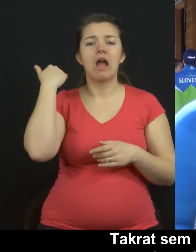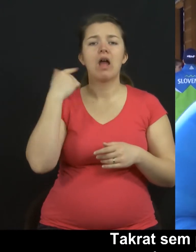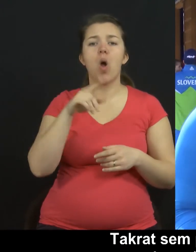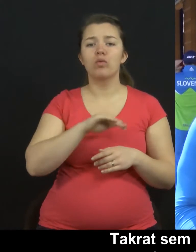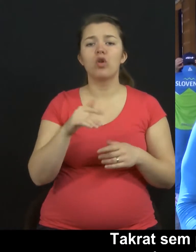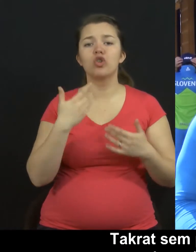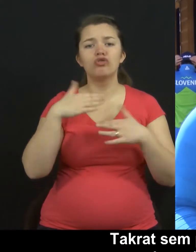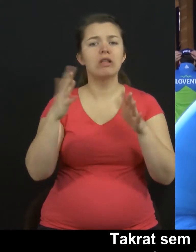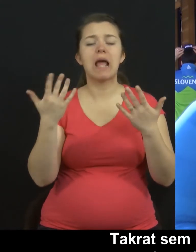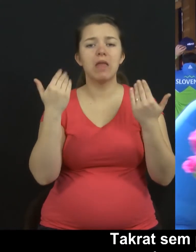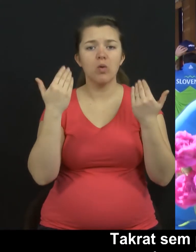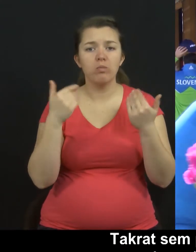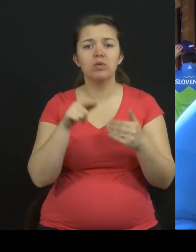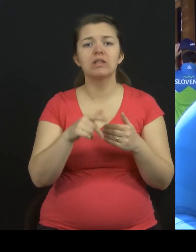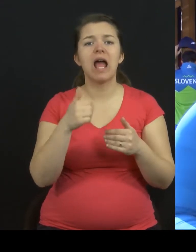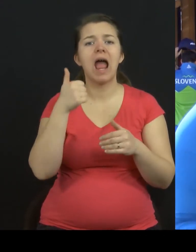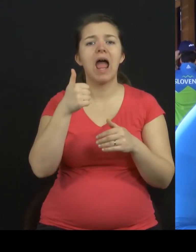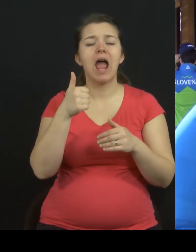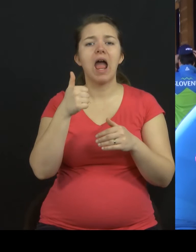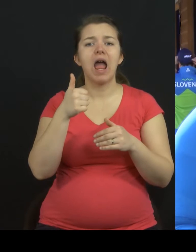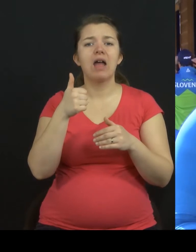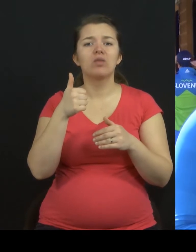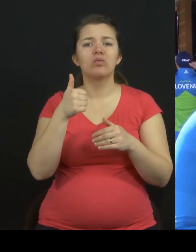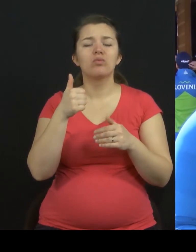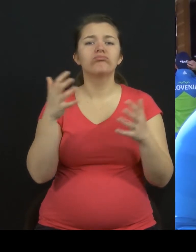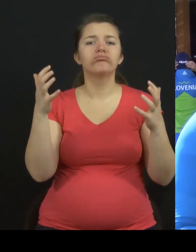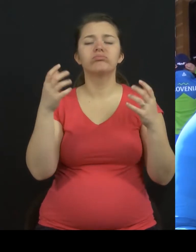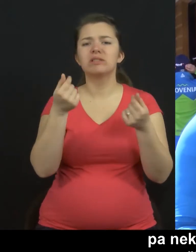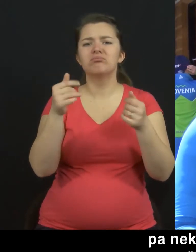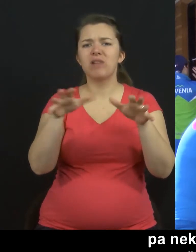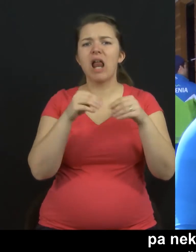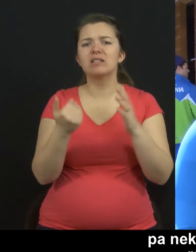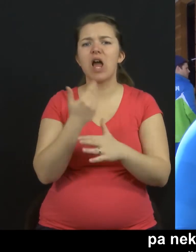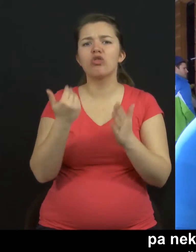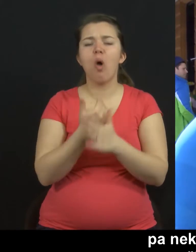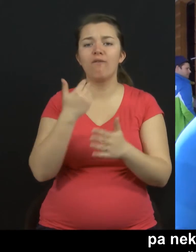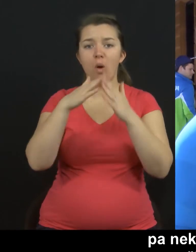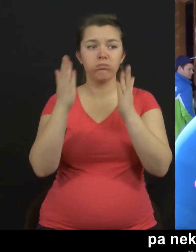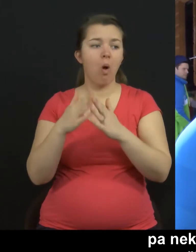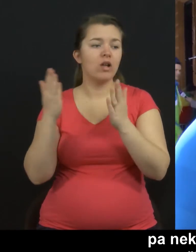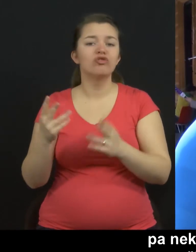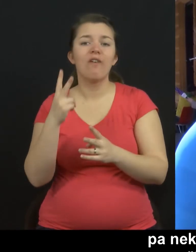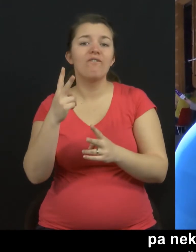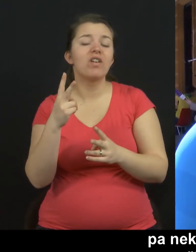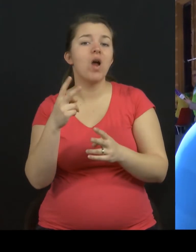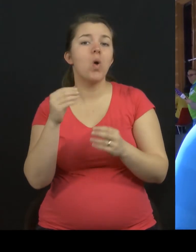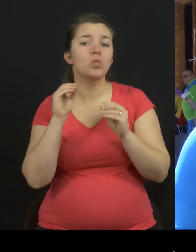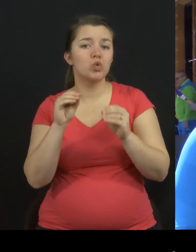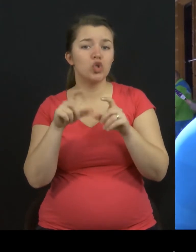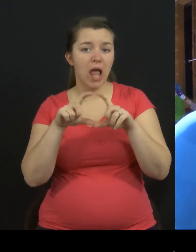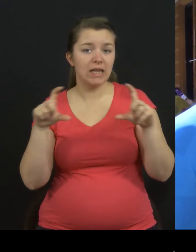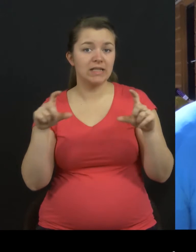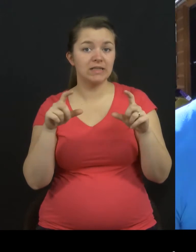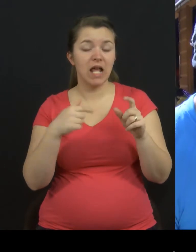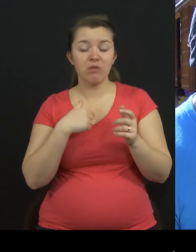Bogdanu, da so šli otroci nekam na dopust, pa da eno, pa zbral sem jim za novo pohištvo v učilnici, pa to,